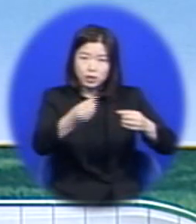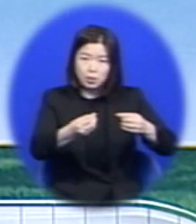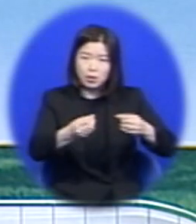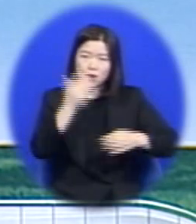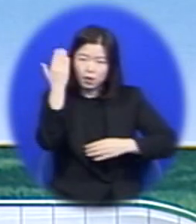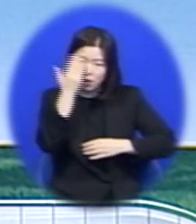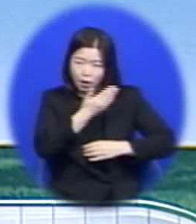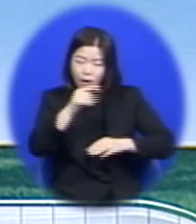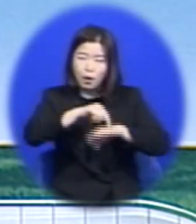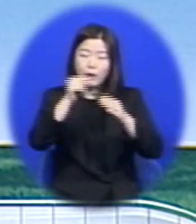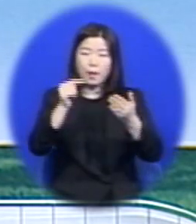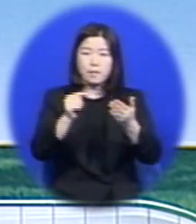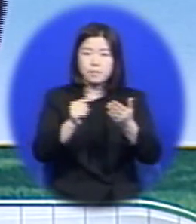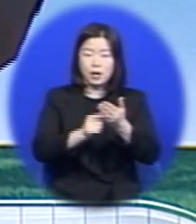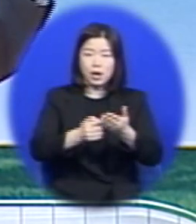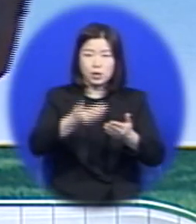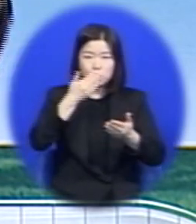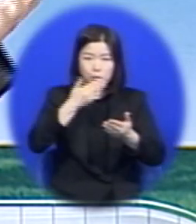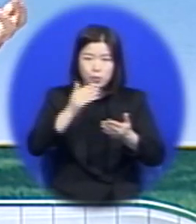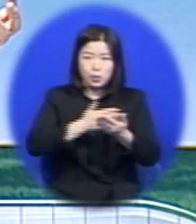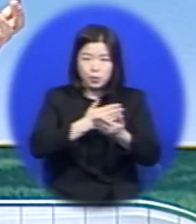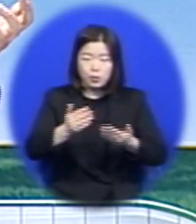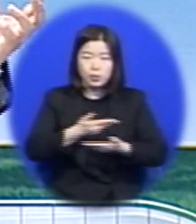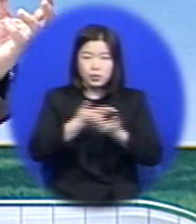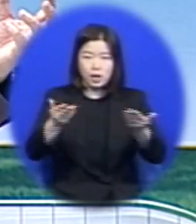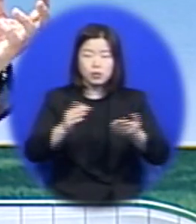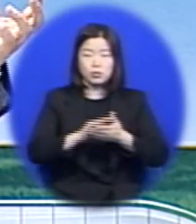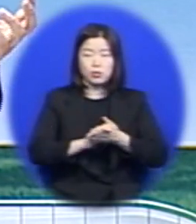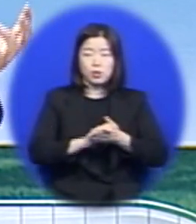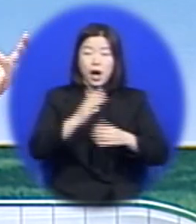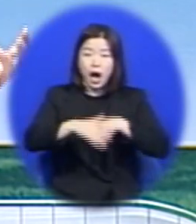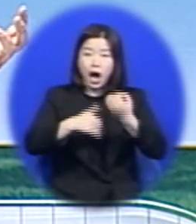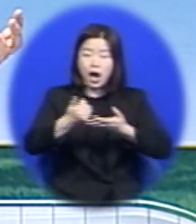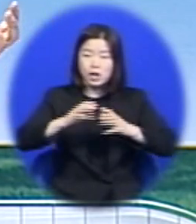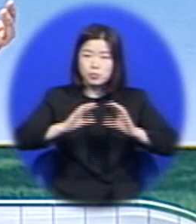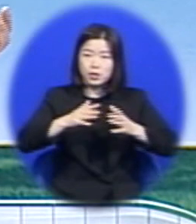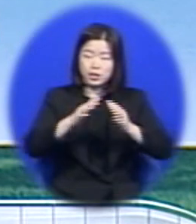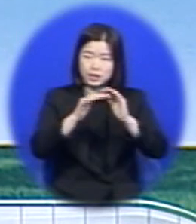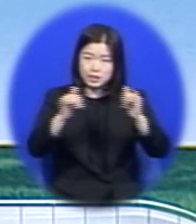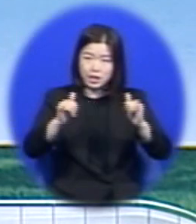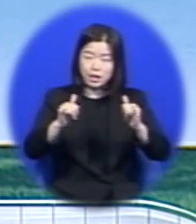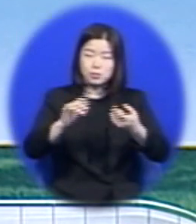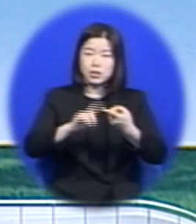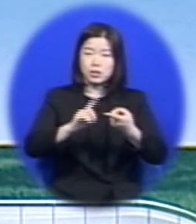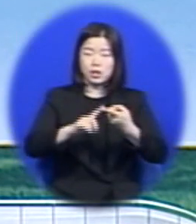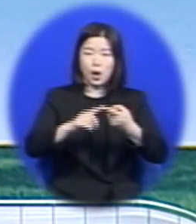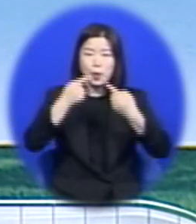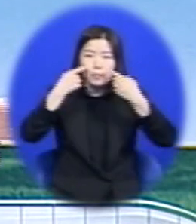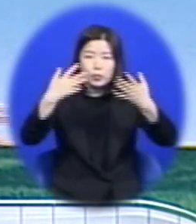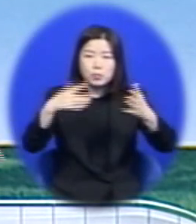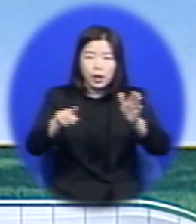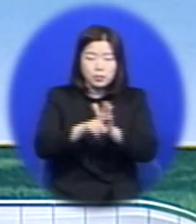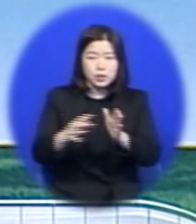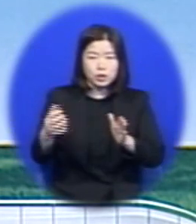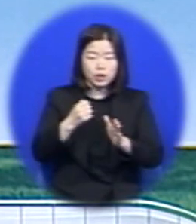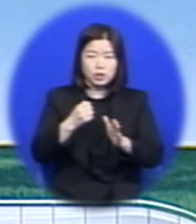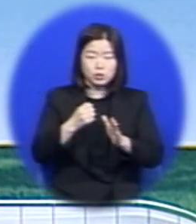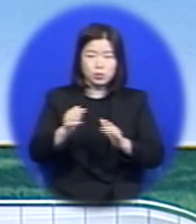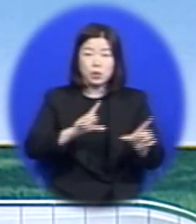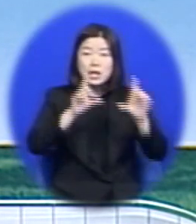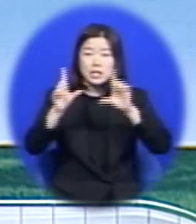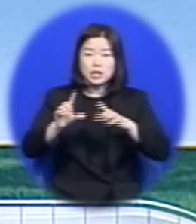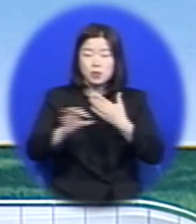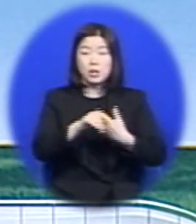먹고 하나님의 나라 시민들에 대한 분명한 믿음을 가지고 살게 되면 이렇게 안 할 수가 없게